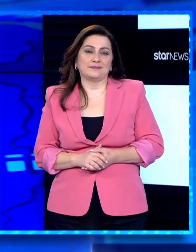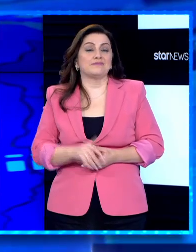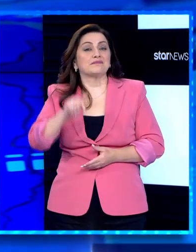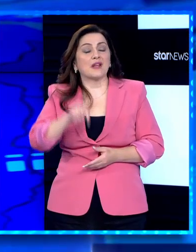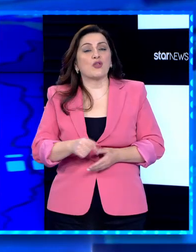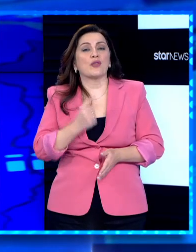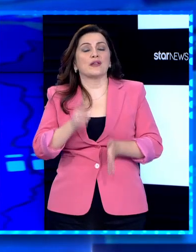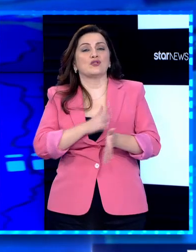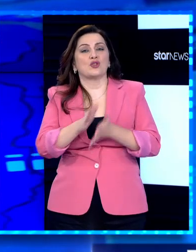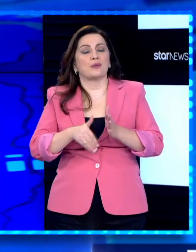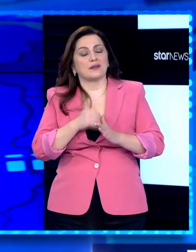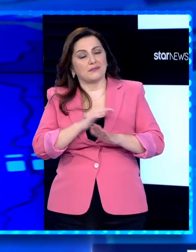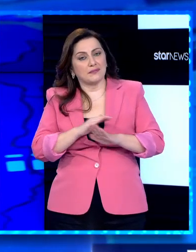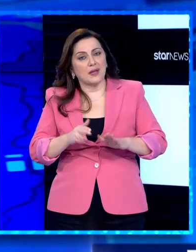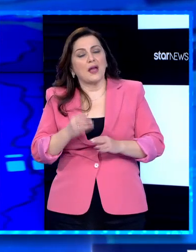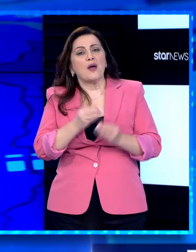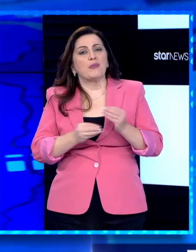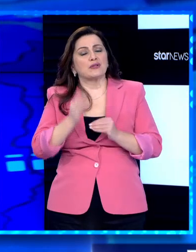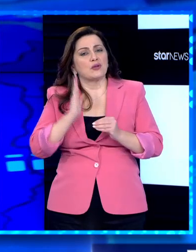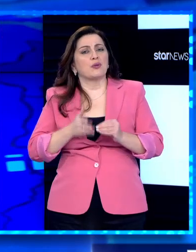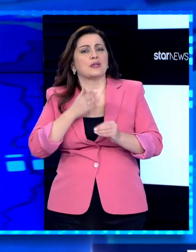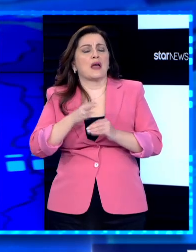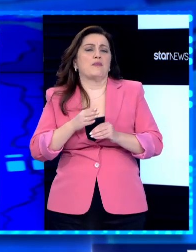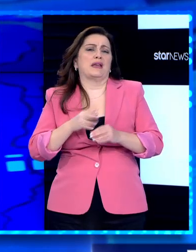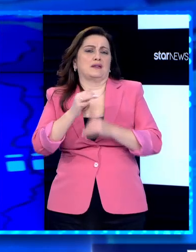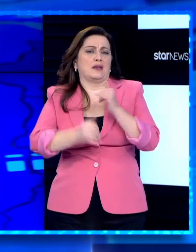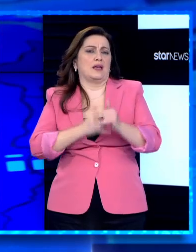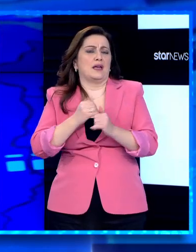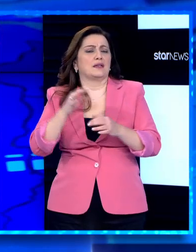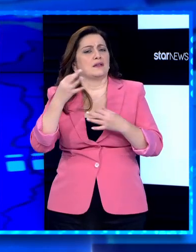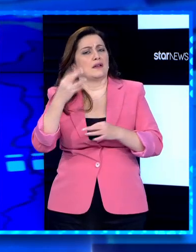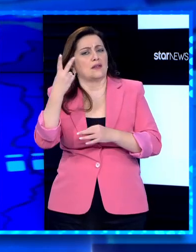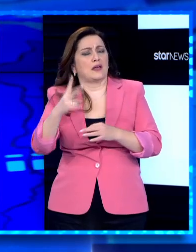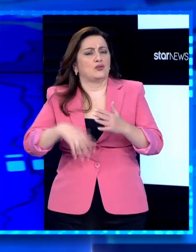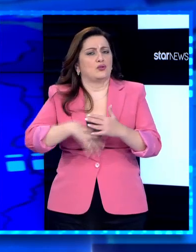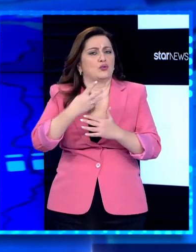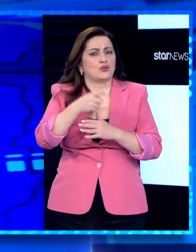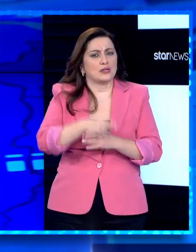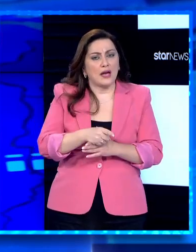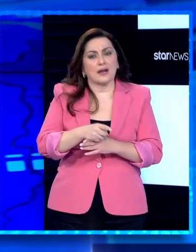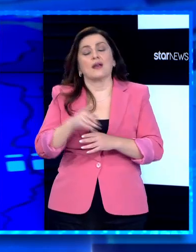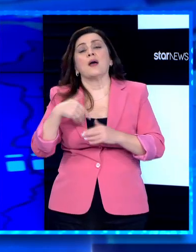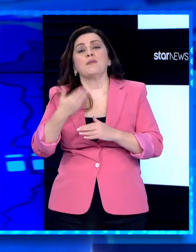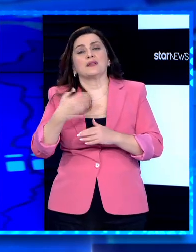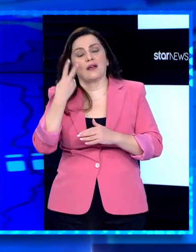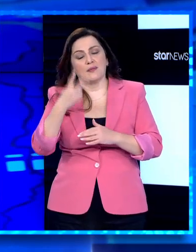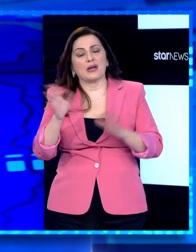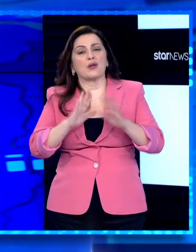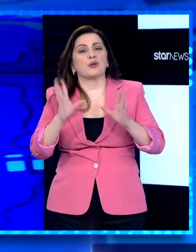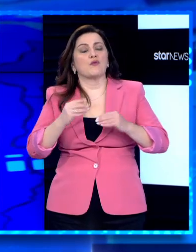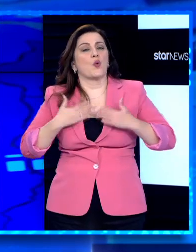Και εδώ ολοκληρώθηκε το δελτίο ειδήσεων του Star στην νοηματική γλώσσα. Εσείς για συνεχή ενημέρωση μπορείτε να επισκεφτείτε το star.gr. Ακολουθεί το Shopping